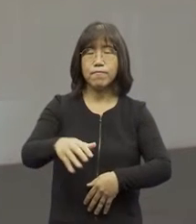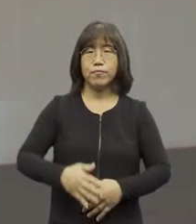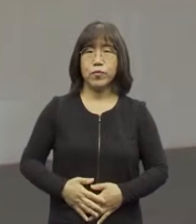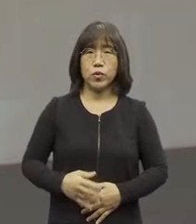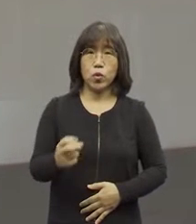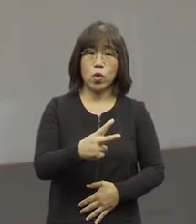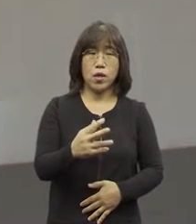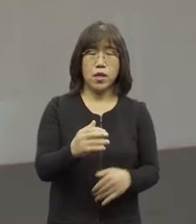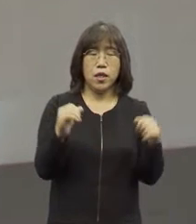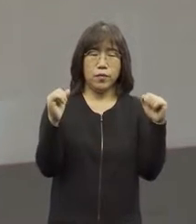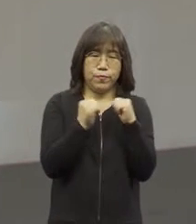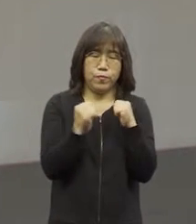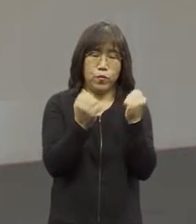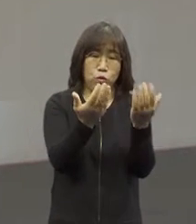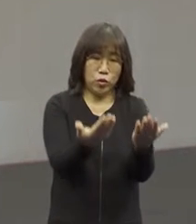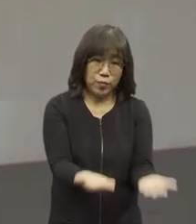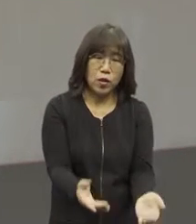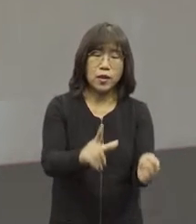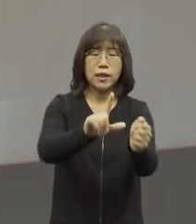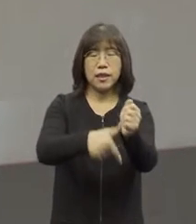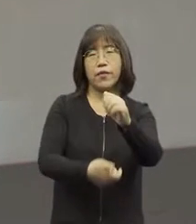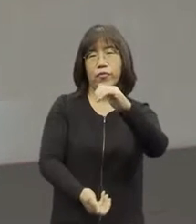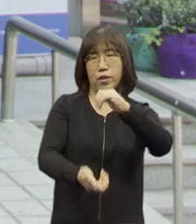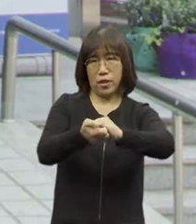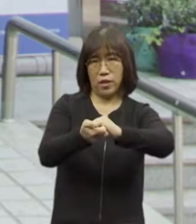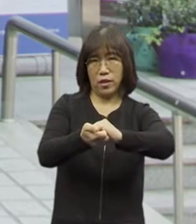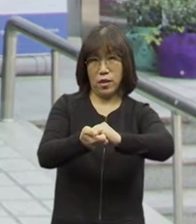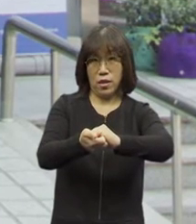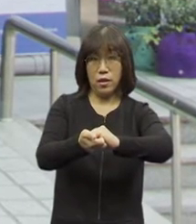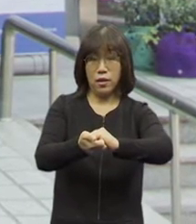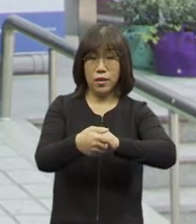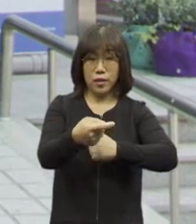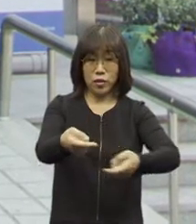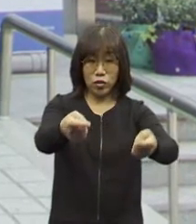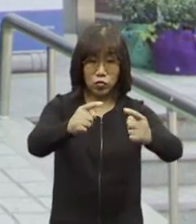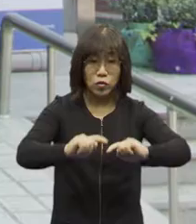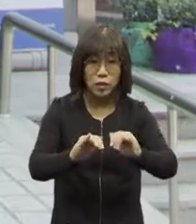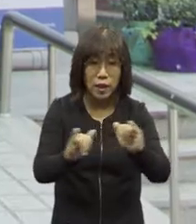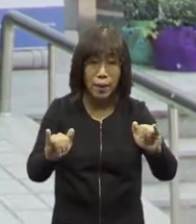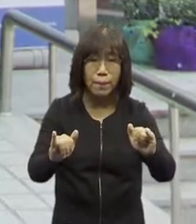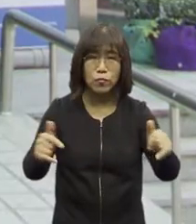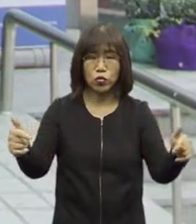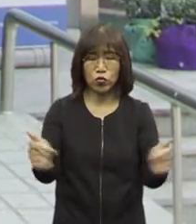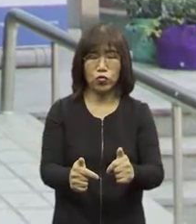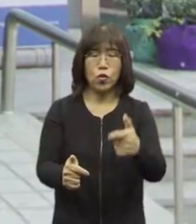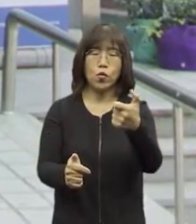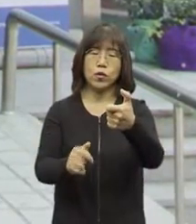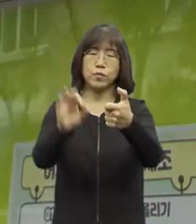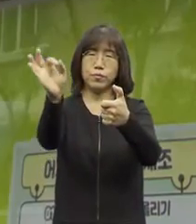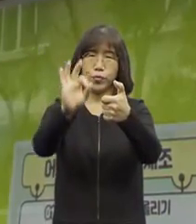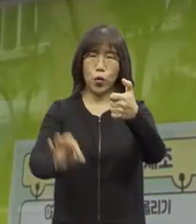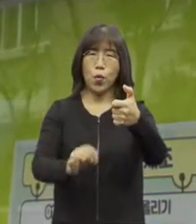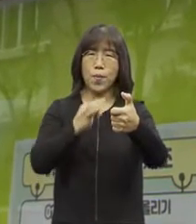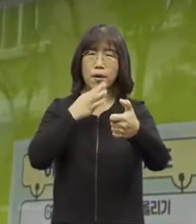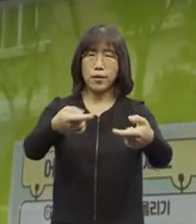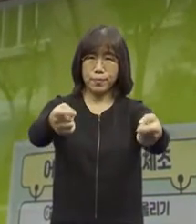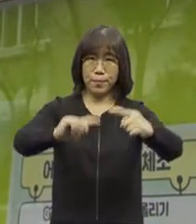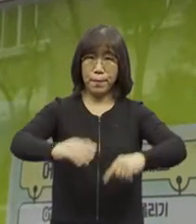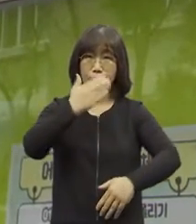위해 한파쉼터는 시간을 제한해 운영하고 수용 가능 인원의 50%만 이용하도록